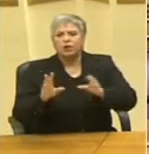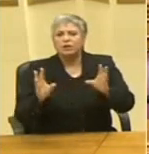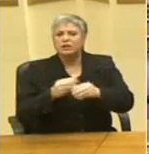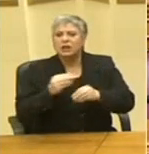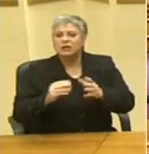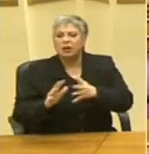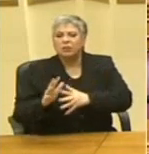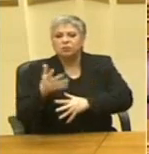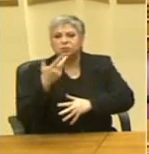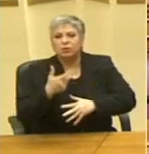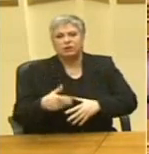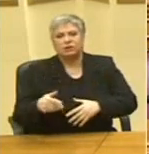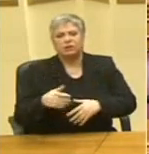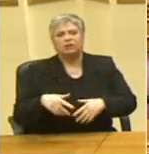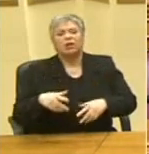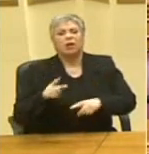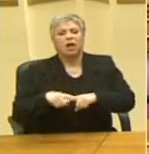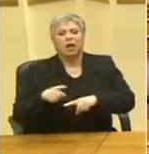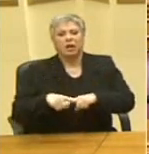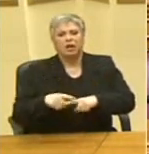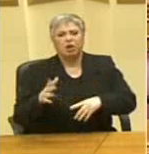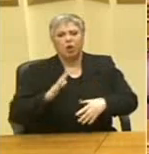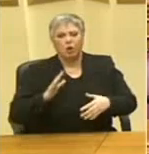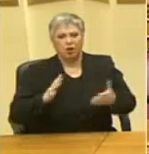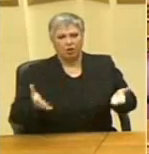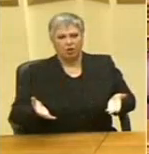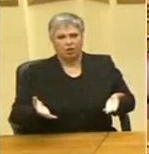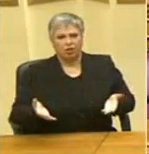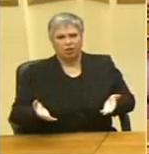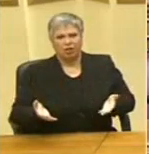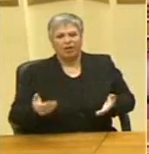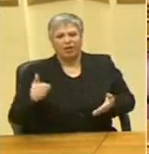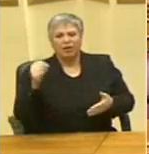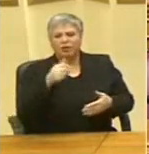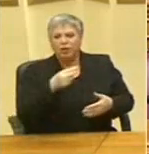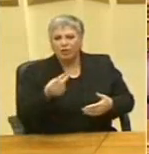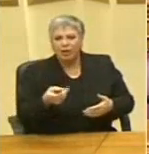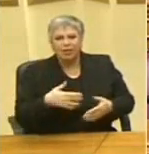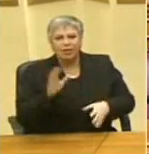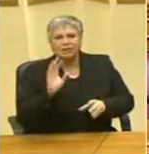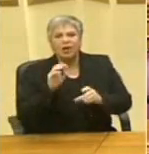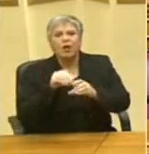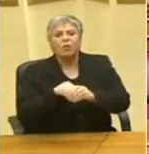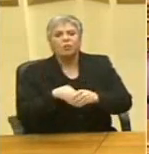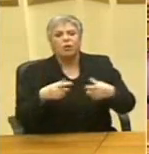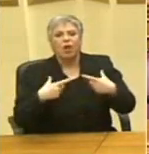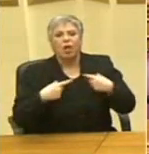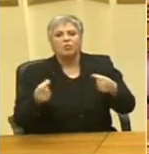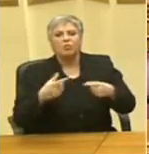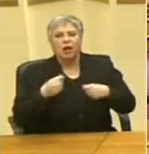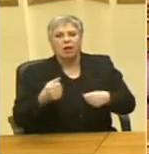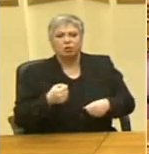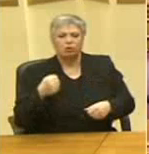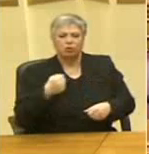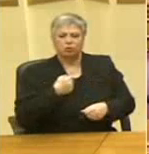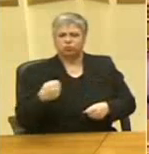κύριος Θεοχαρόπουλος, κύριε Μητσοτάκη, δεν ήταν δεξιός. Ούτε ήταν μέλος του κυρίου Κατζαφέρη, του κόμματος κυρίου Κατζαφέρη.